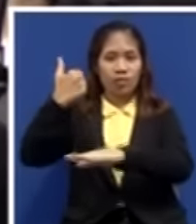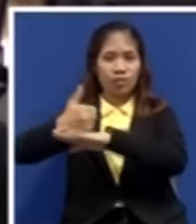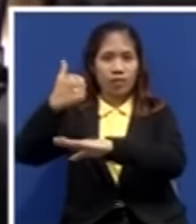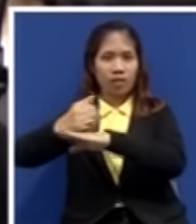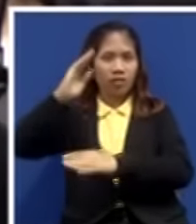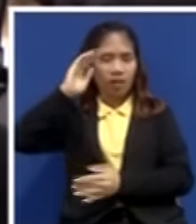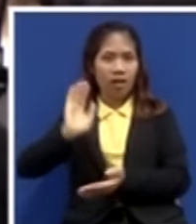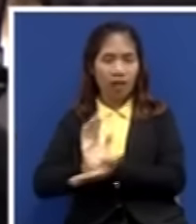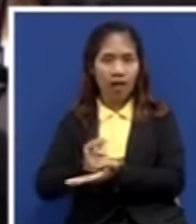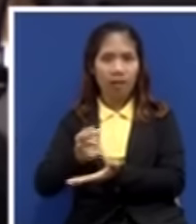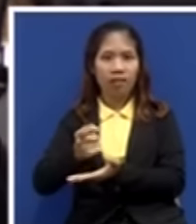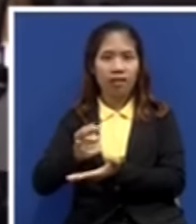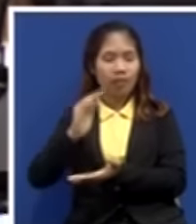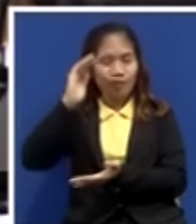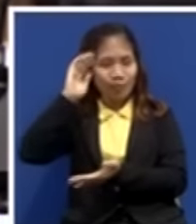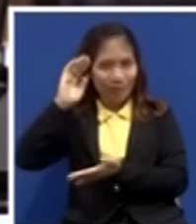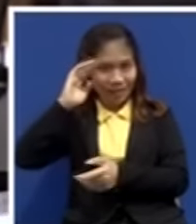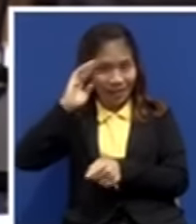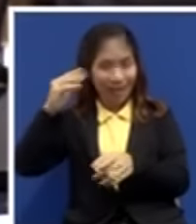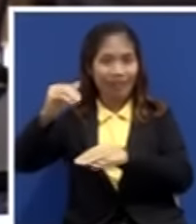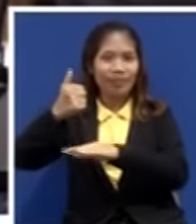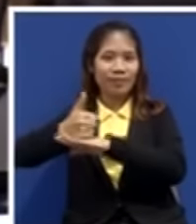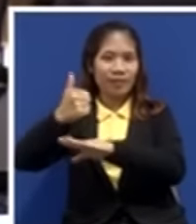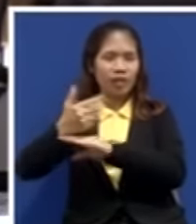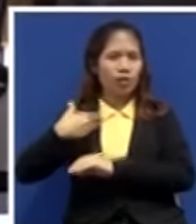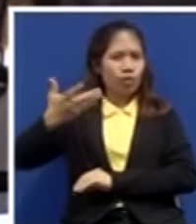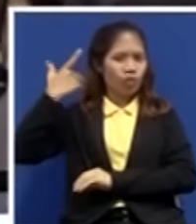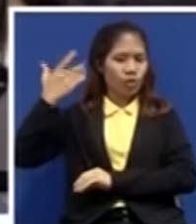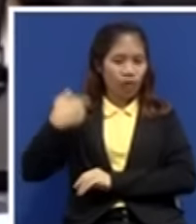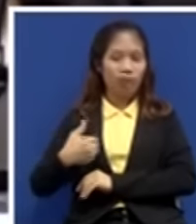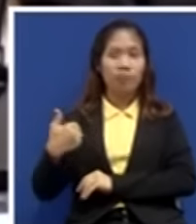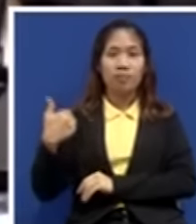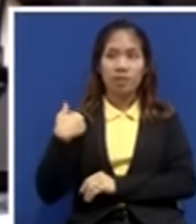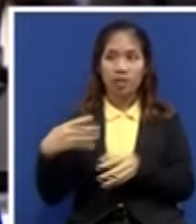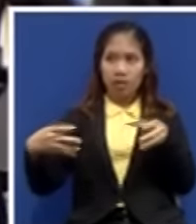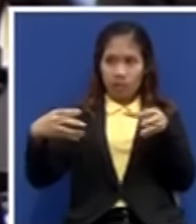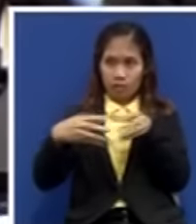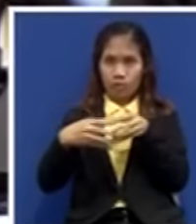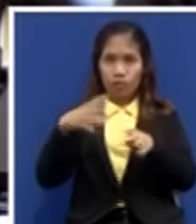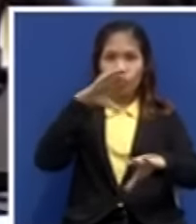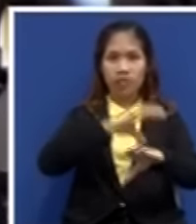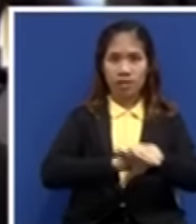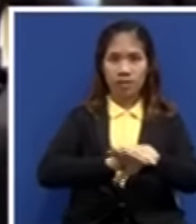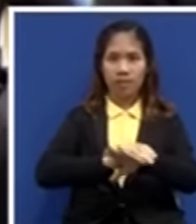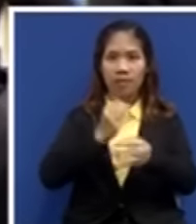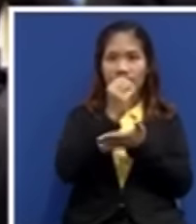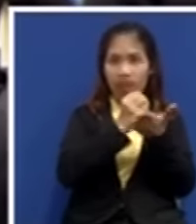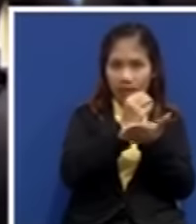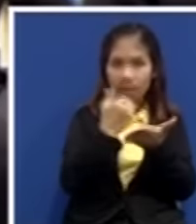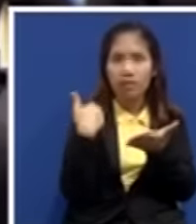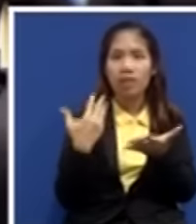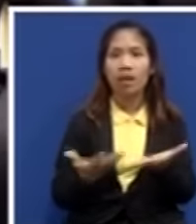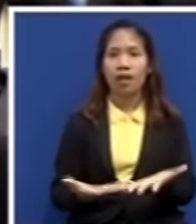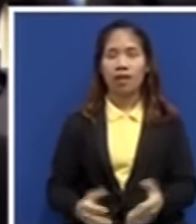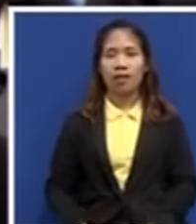ครับ ครับให้เขาเสียชื่อไป ของท่านนะครับของท่านวันก่อนลูกพักถูกจับยาเสพติดด้วยครับผมดูหนังสือพิมพ์ครับ คุณเป็นส.ส.เ